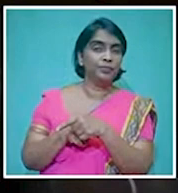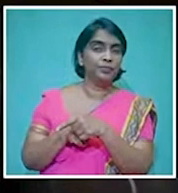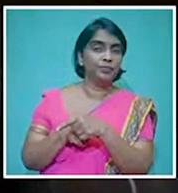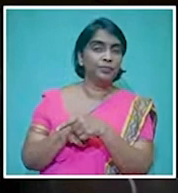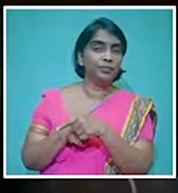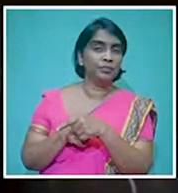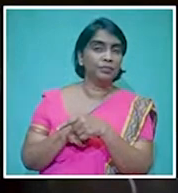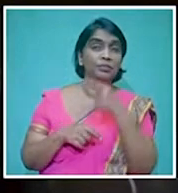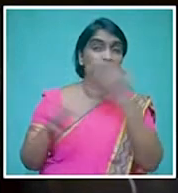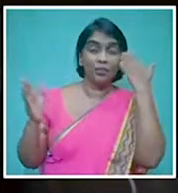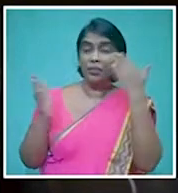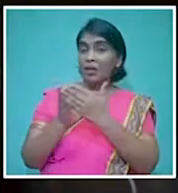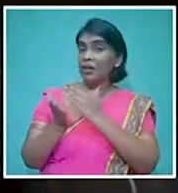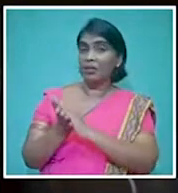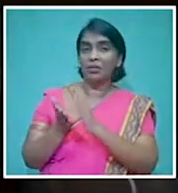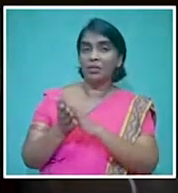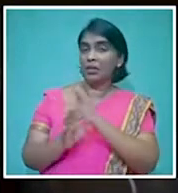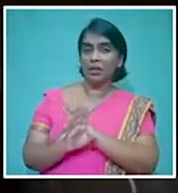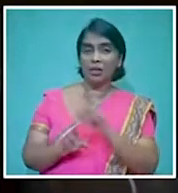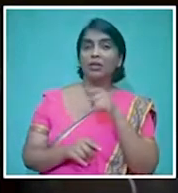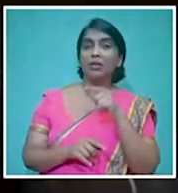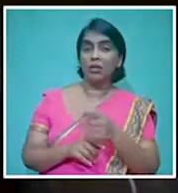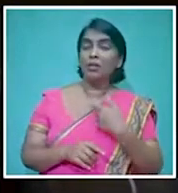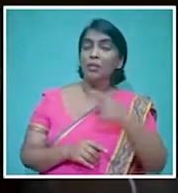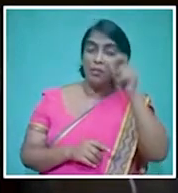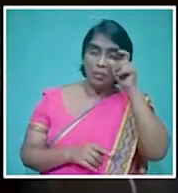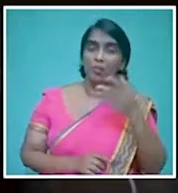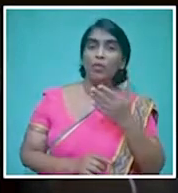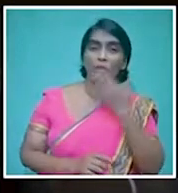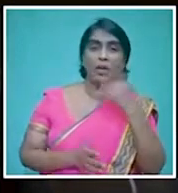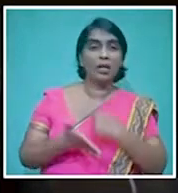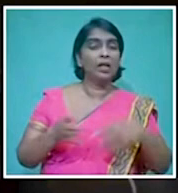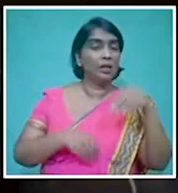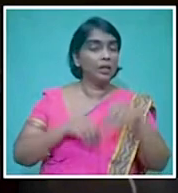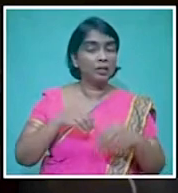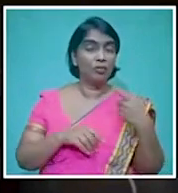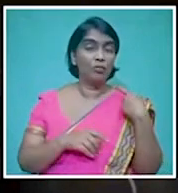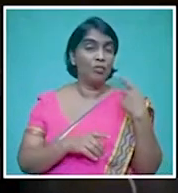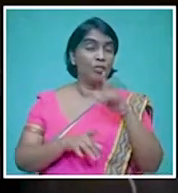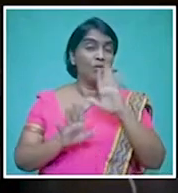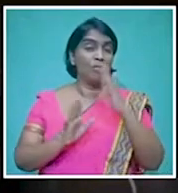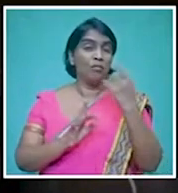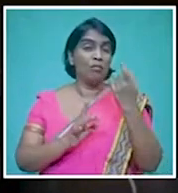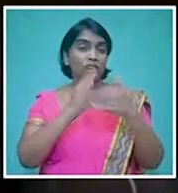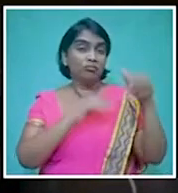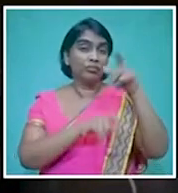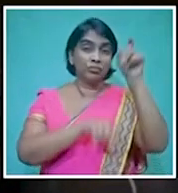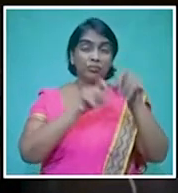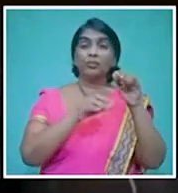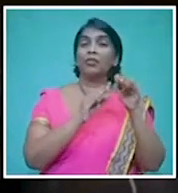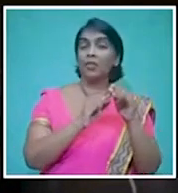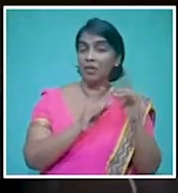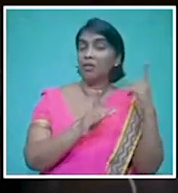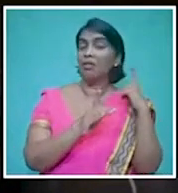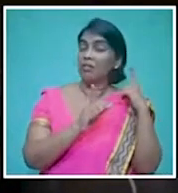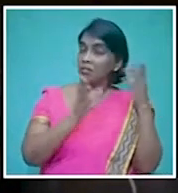ඒ ඔවුන්ගේ යහපැවැත්ව කිසිසේත්ම නෙවෙයි. අපි බලන්න පුළුවන් දේශපාලන ප්‍රභූ පන්තිය තුල වගේම මේ